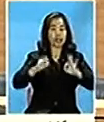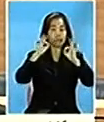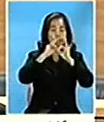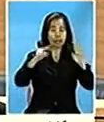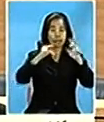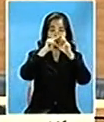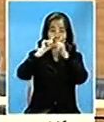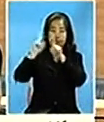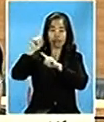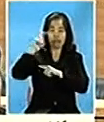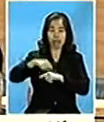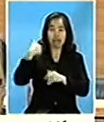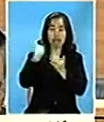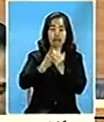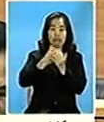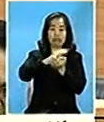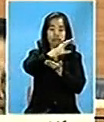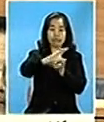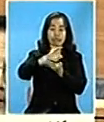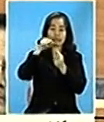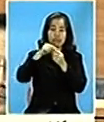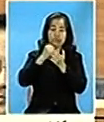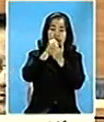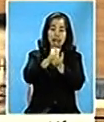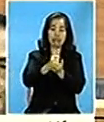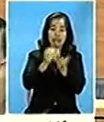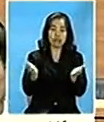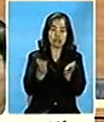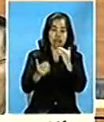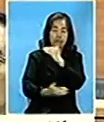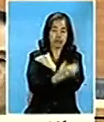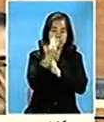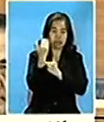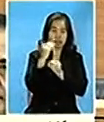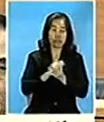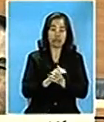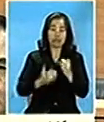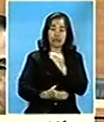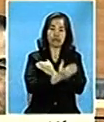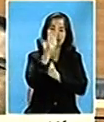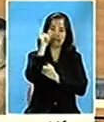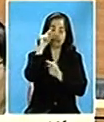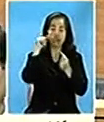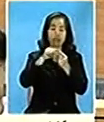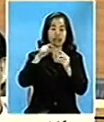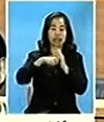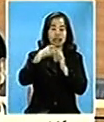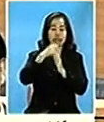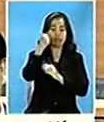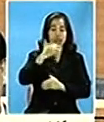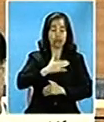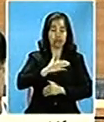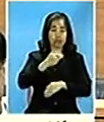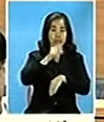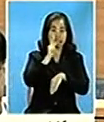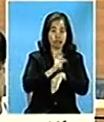ต้องมีงบประมาณให้เขาเพื่อให้โอกาสเขาการที่ให้โอกาสเขาเนี่ยก็เป็นการดีซึ่งดิฉันเองในฐานะประธ